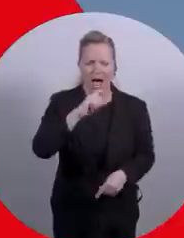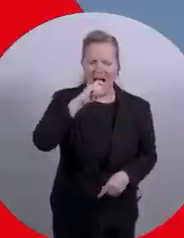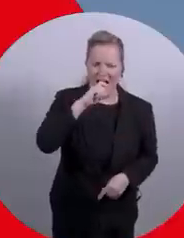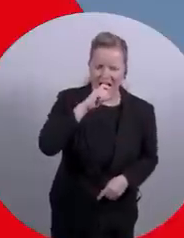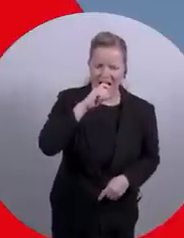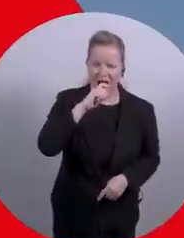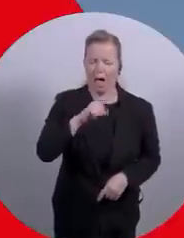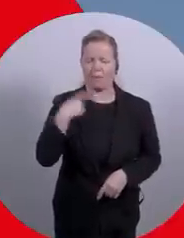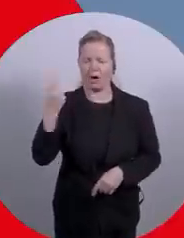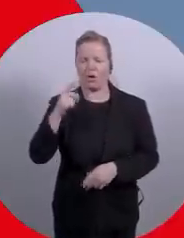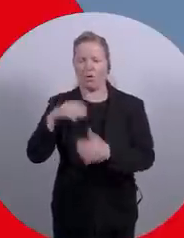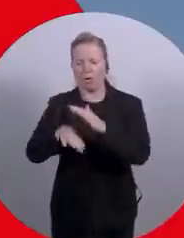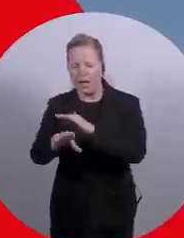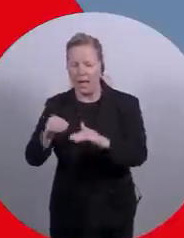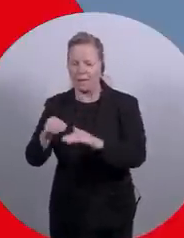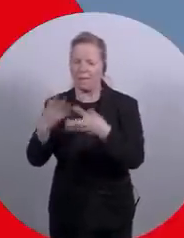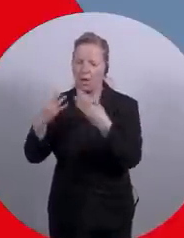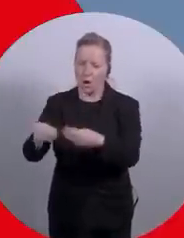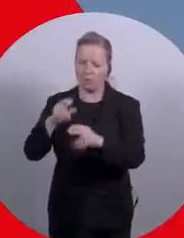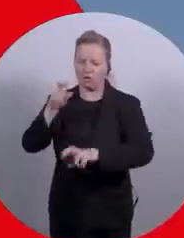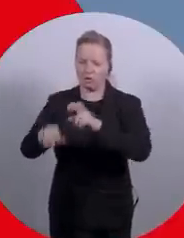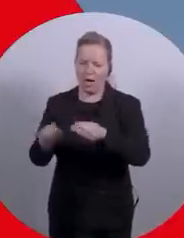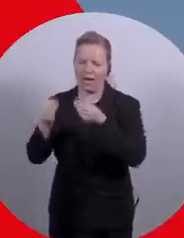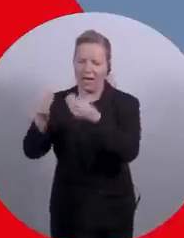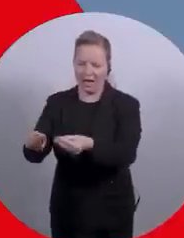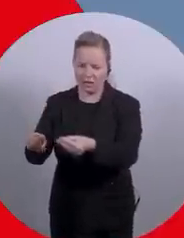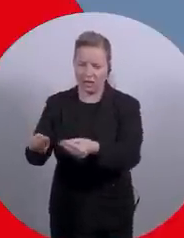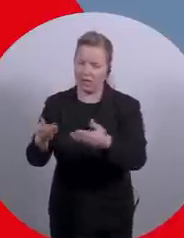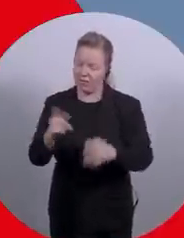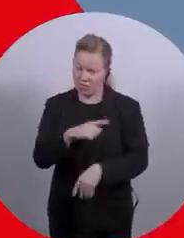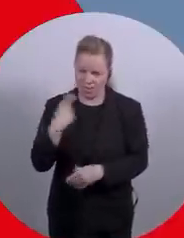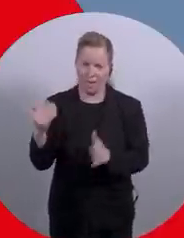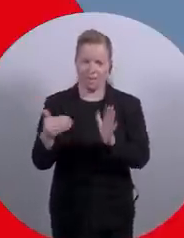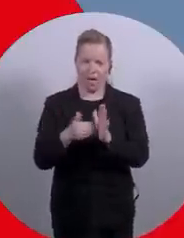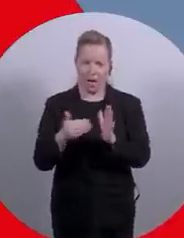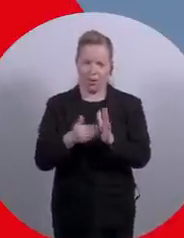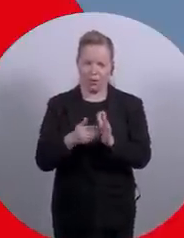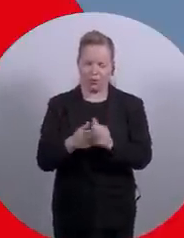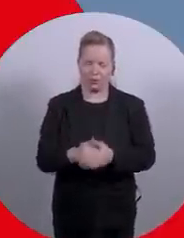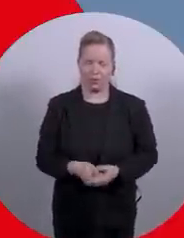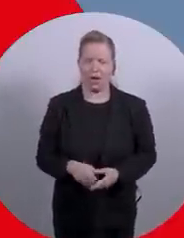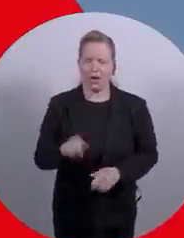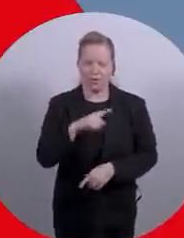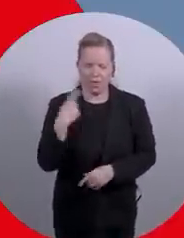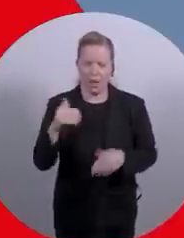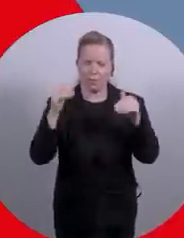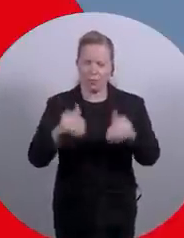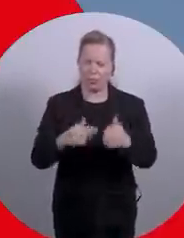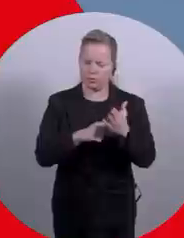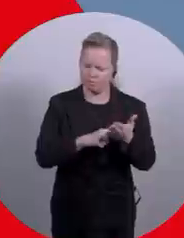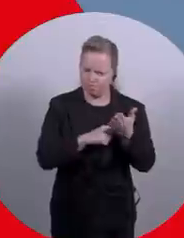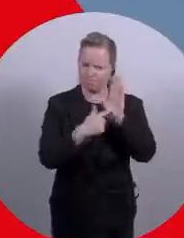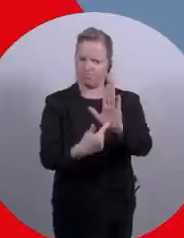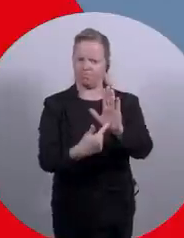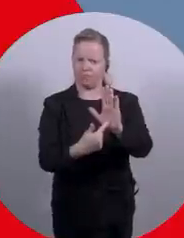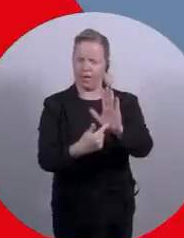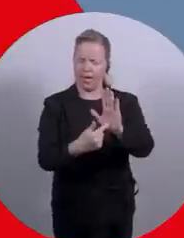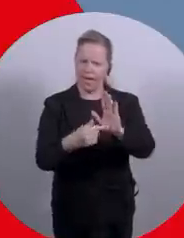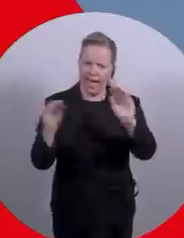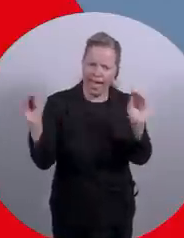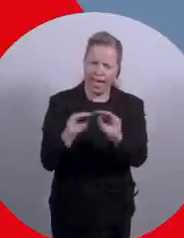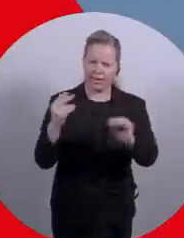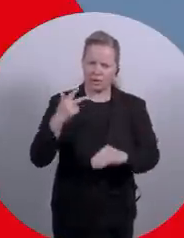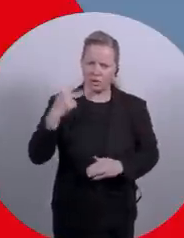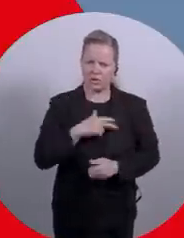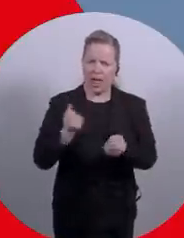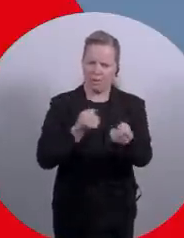steuergeschränkt Geschenke freuen dann braucht es uns es braucht uns um dem was entgegenzusetzen um für eine echte Sozialpolitik